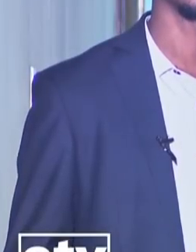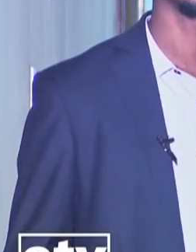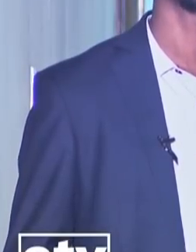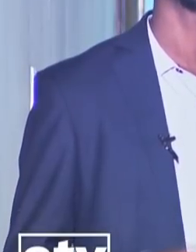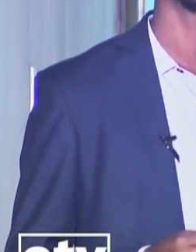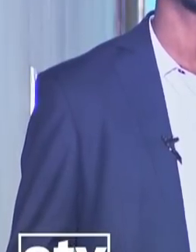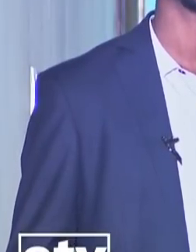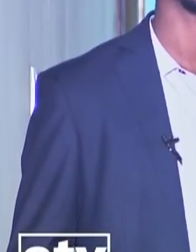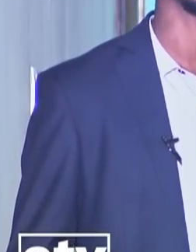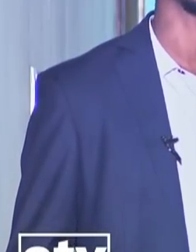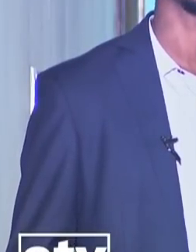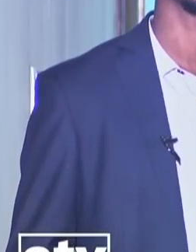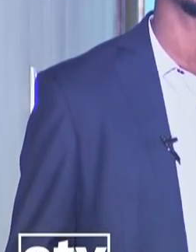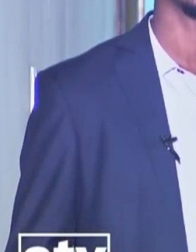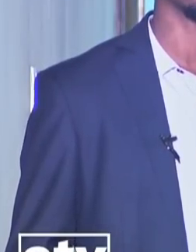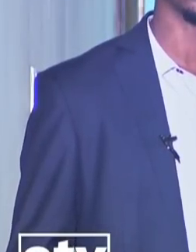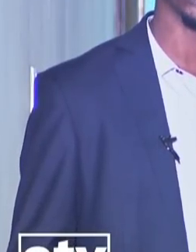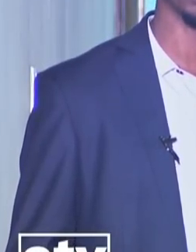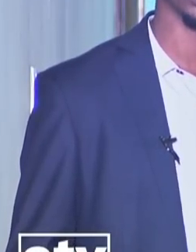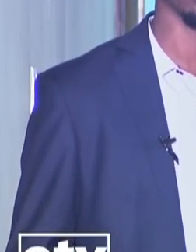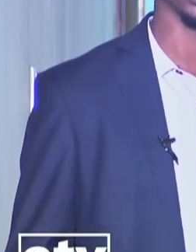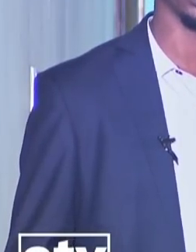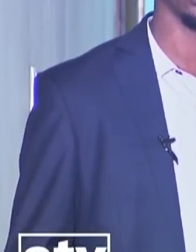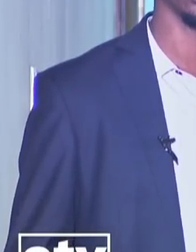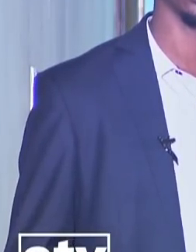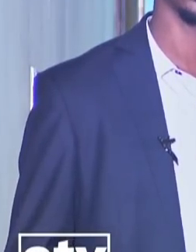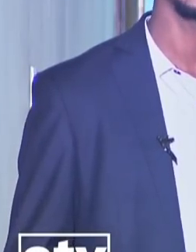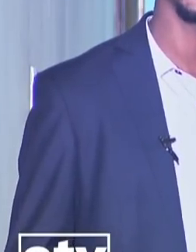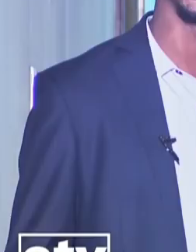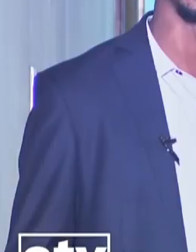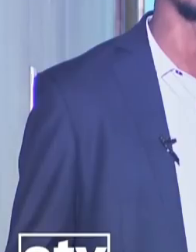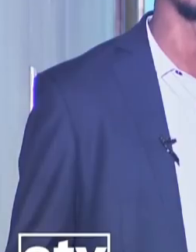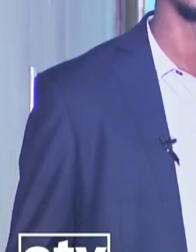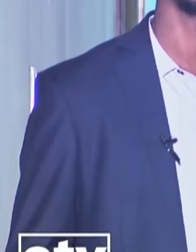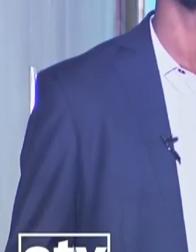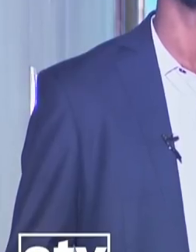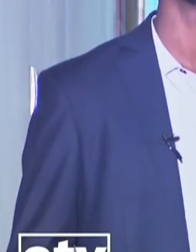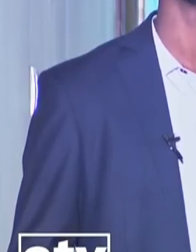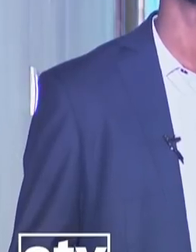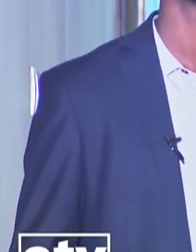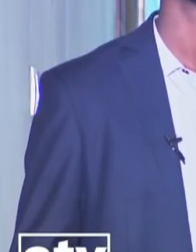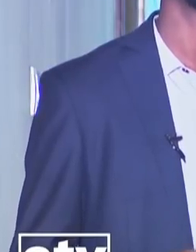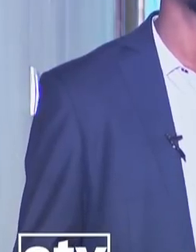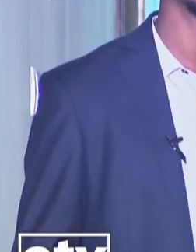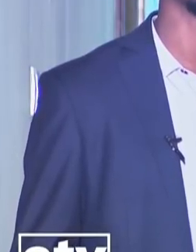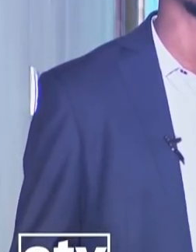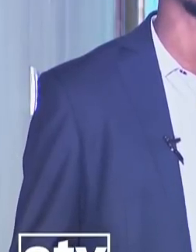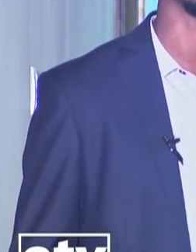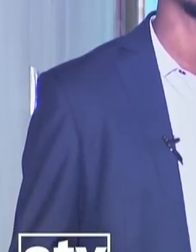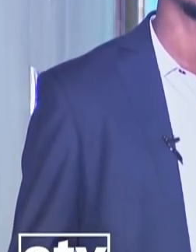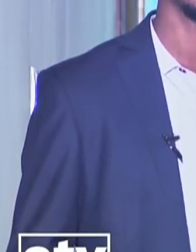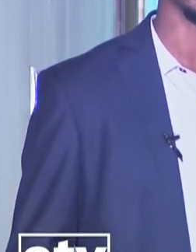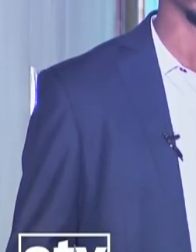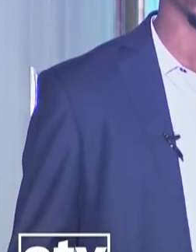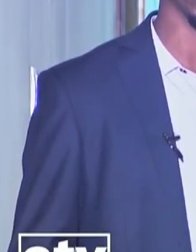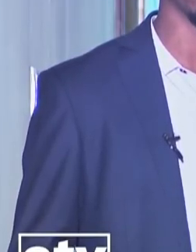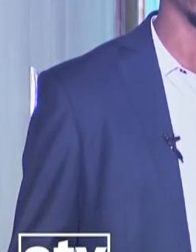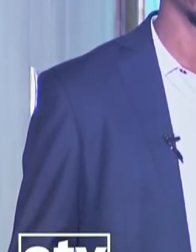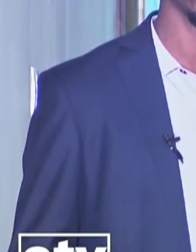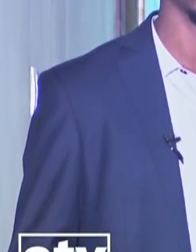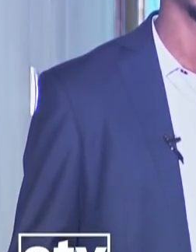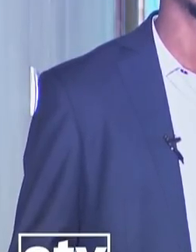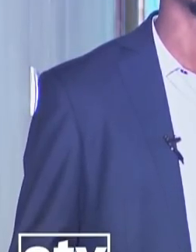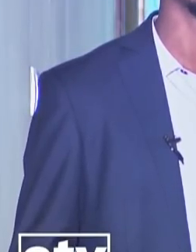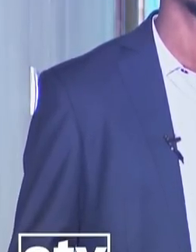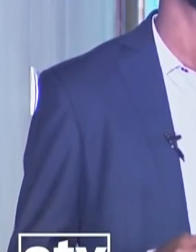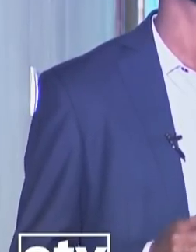ድካም፣ ደረቅ ሳል፣ ያፍንጫ መታፈንና የጉሮሮ ህመም እንዲሁም የትንፋሽ ማጠር የኮሮና